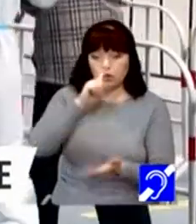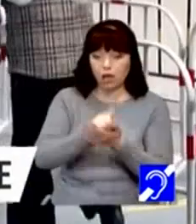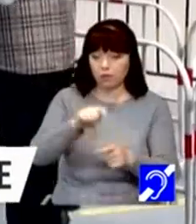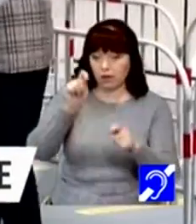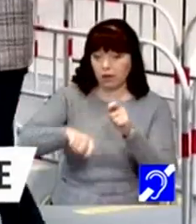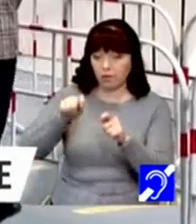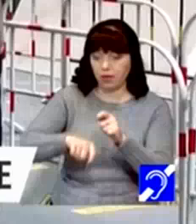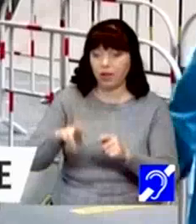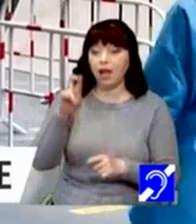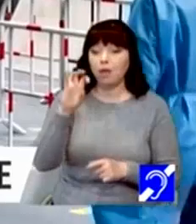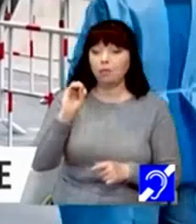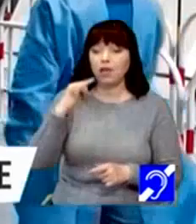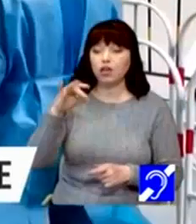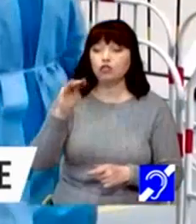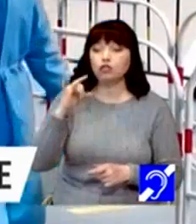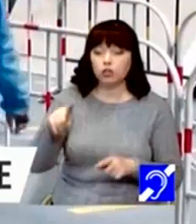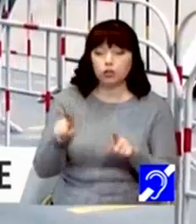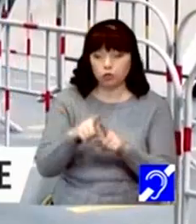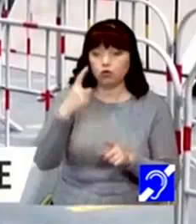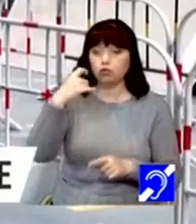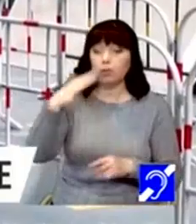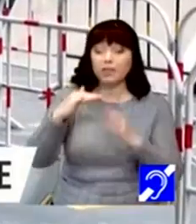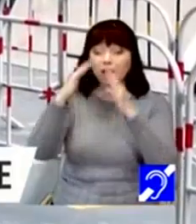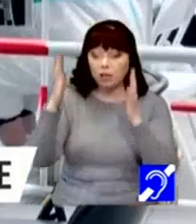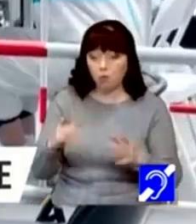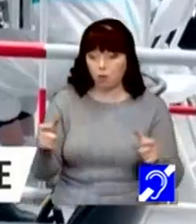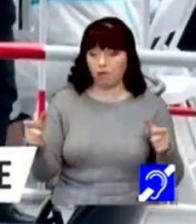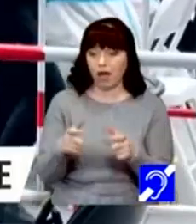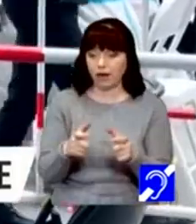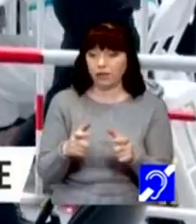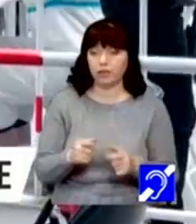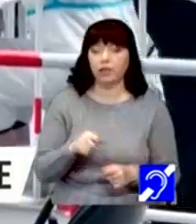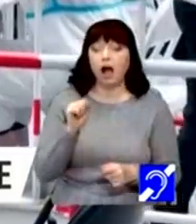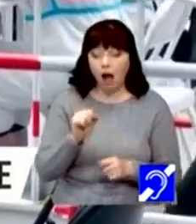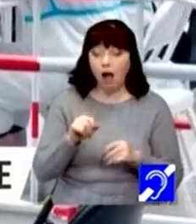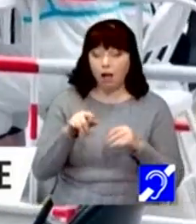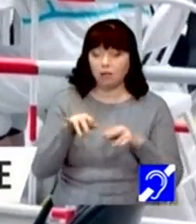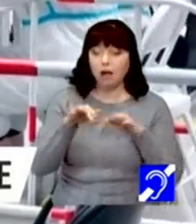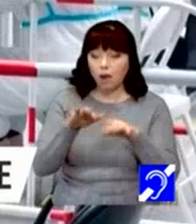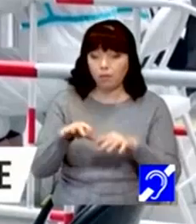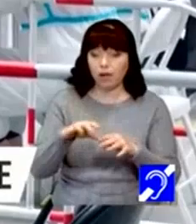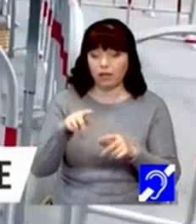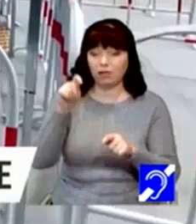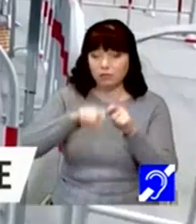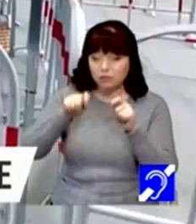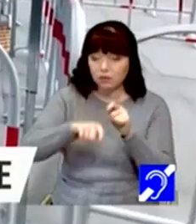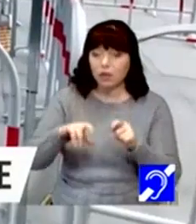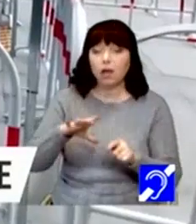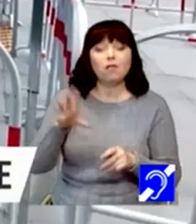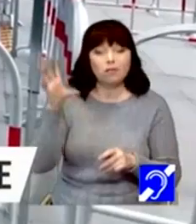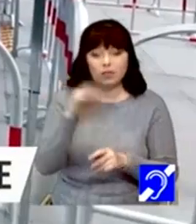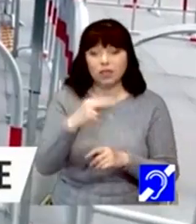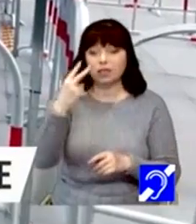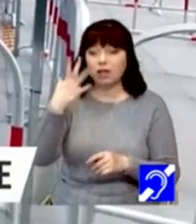și la Beijing sunt cel puțin 150 de blocuri în carantinei iar campania de testare a fost extinsă la toți cei peste